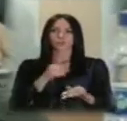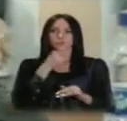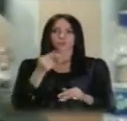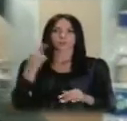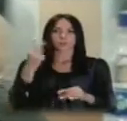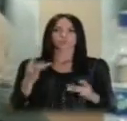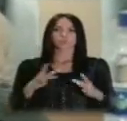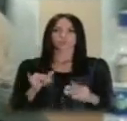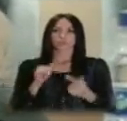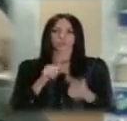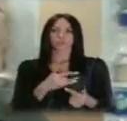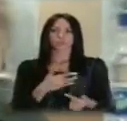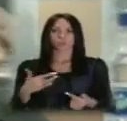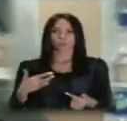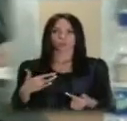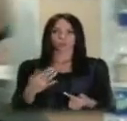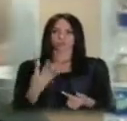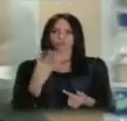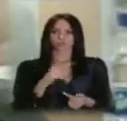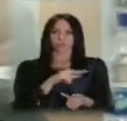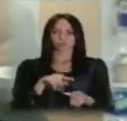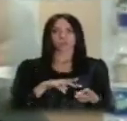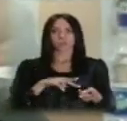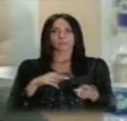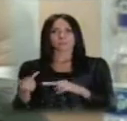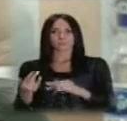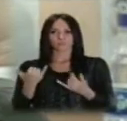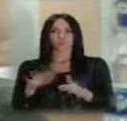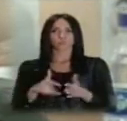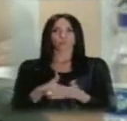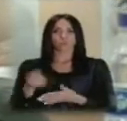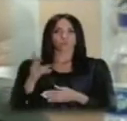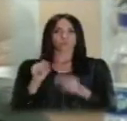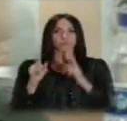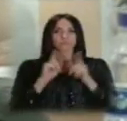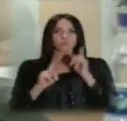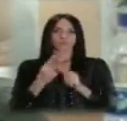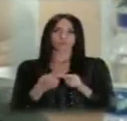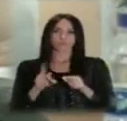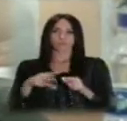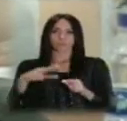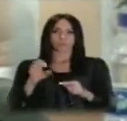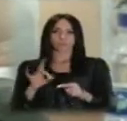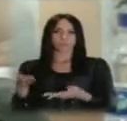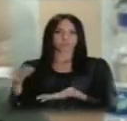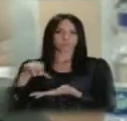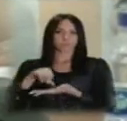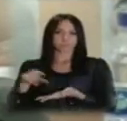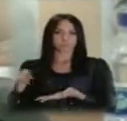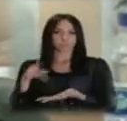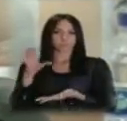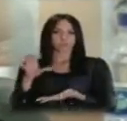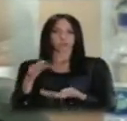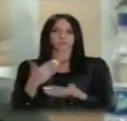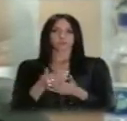протитуберкульозна. 4 з них переходять зараз і подані вже на сесію, так? От мер присутній, вони буквально протягом декількох